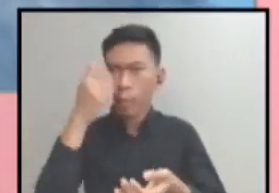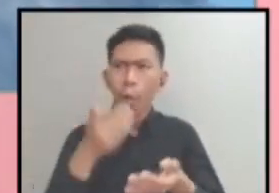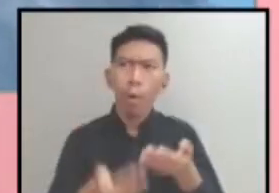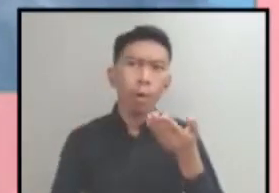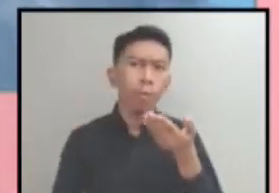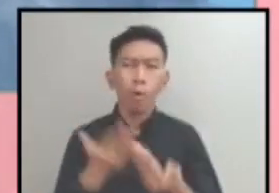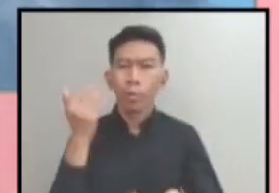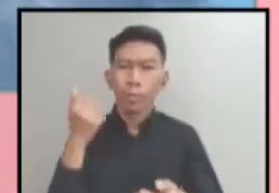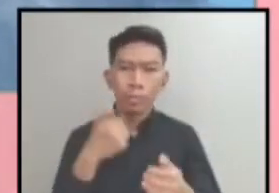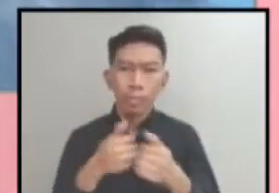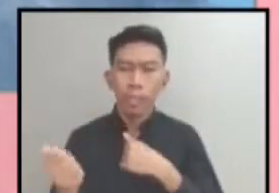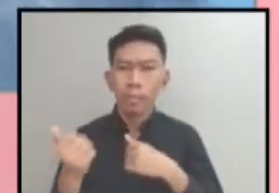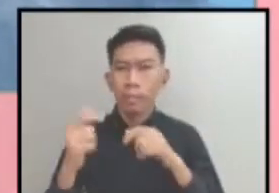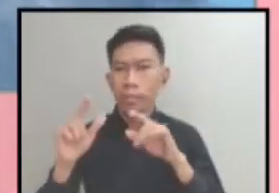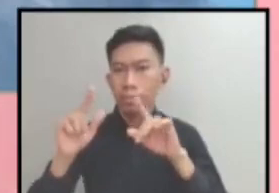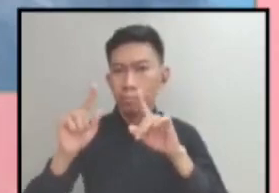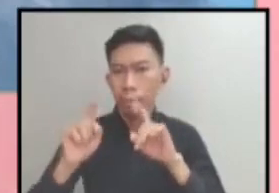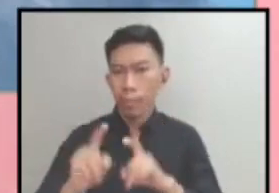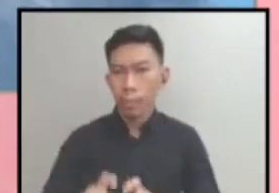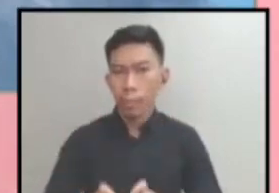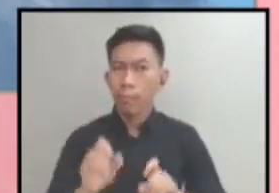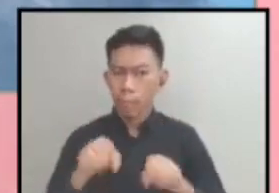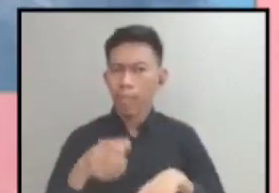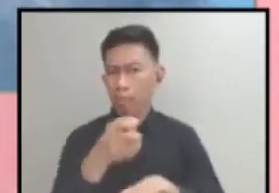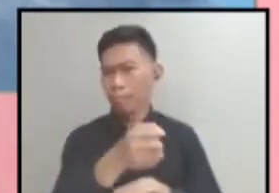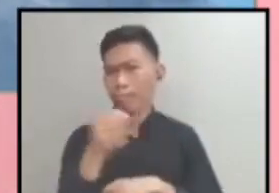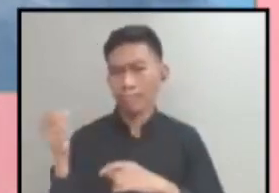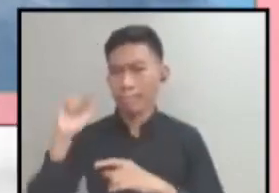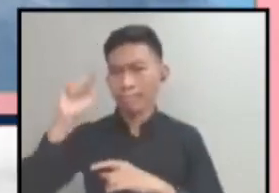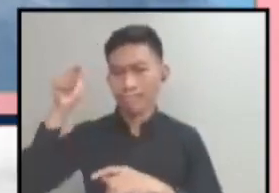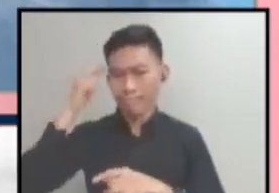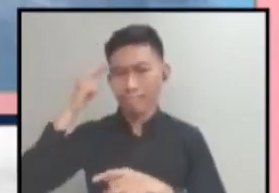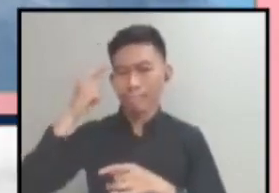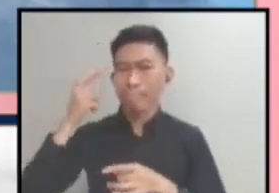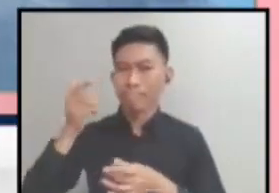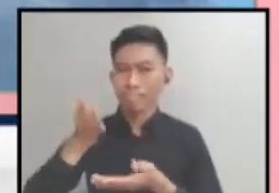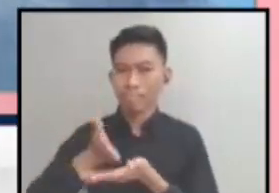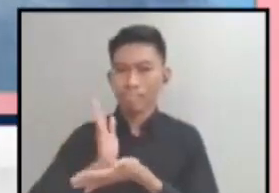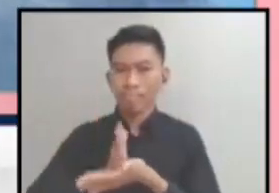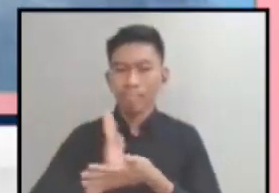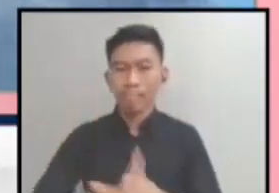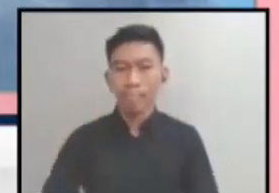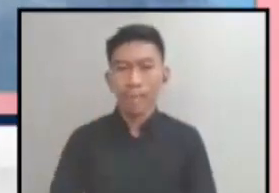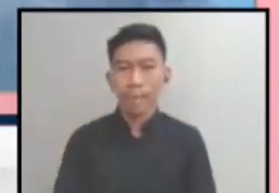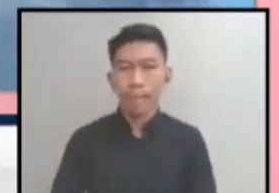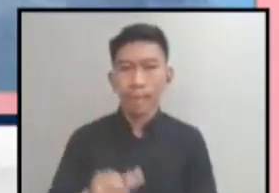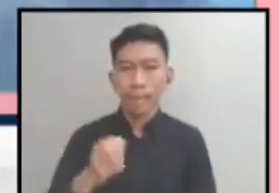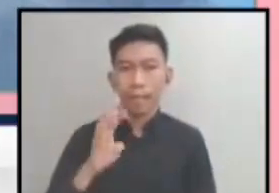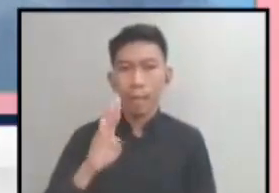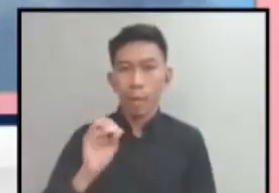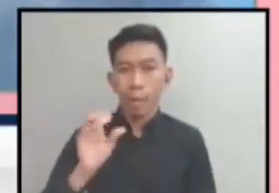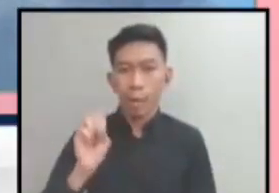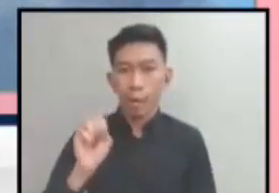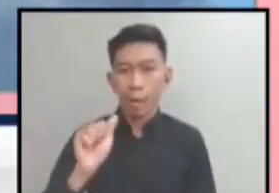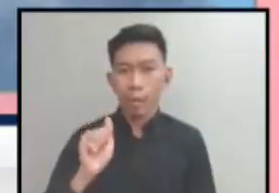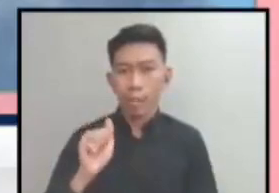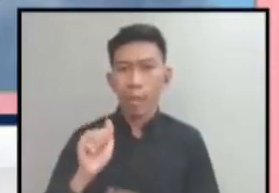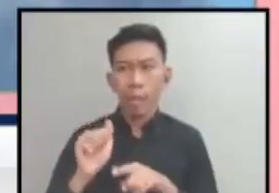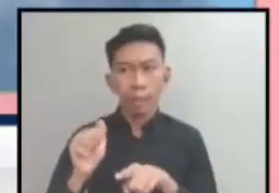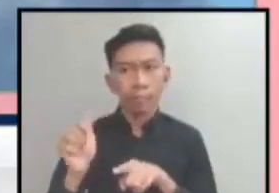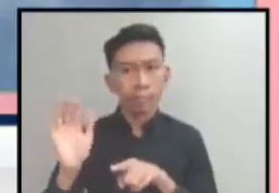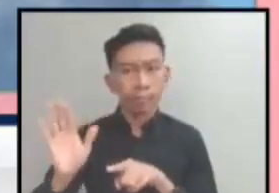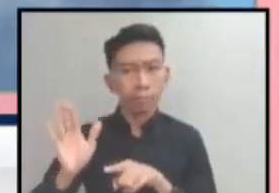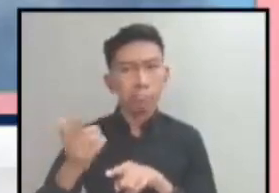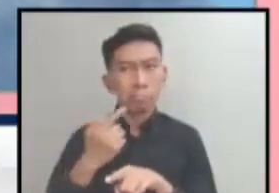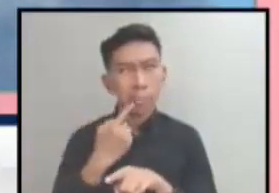ng gobyerno. Ayon kay Health Secretary Ted Herbosa, plano nilang kumuha pa na hindi pa lisensyadong nursing